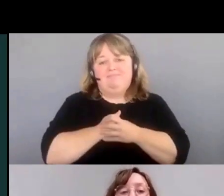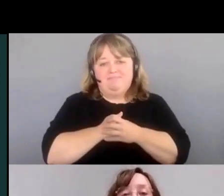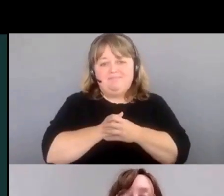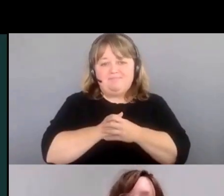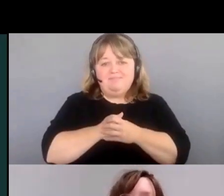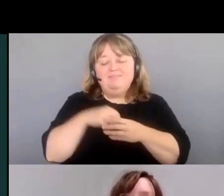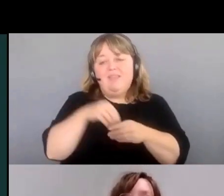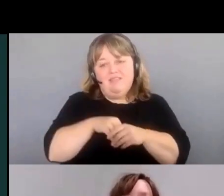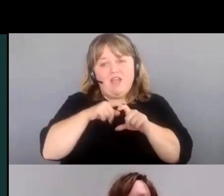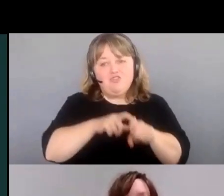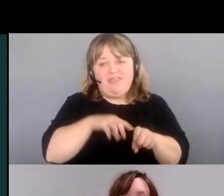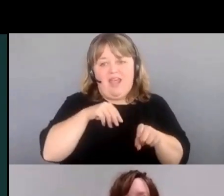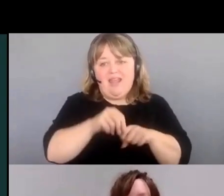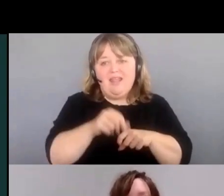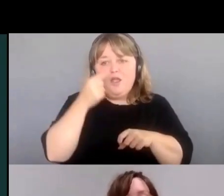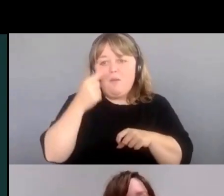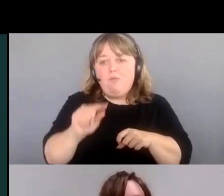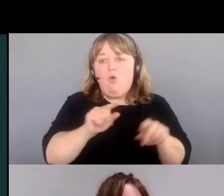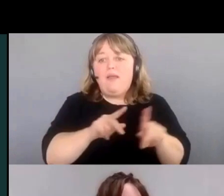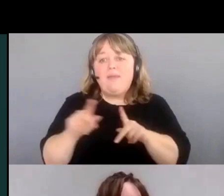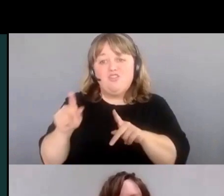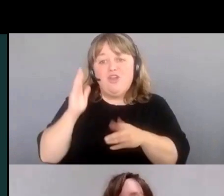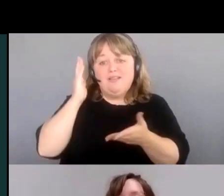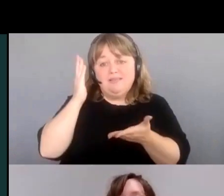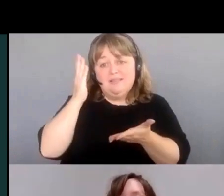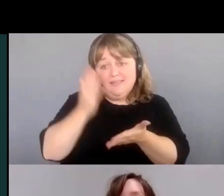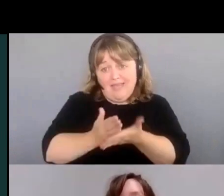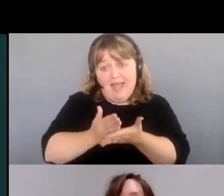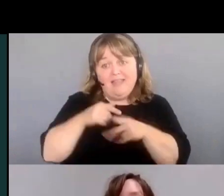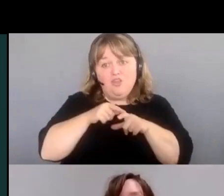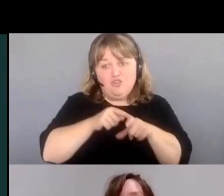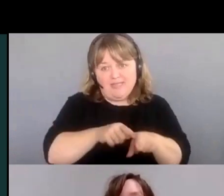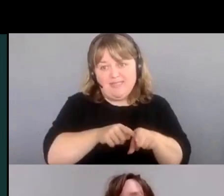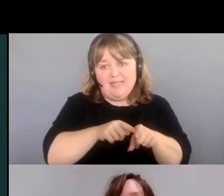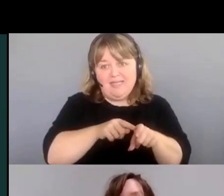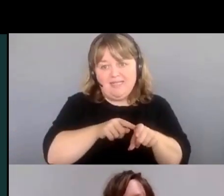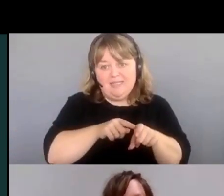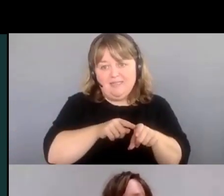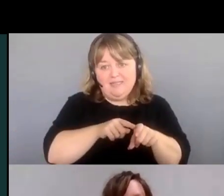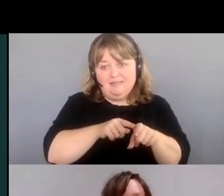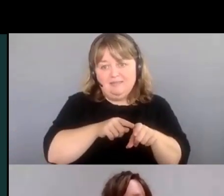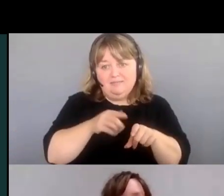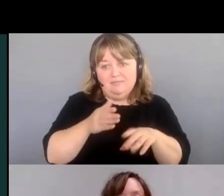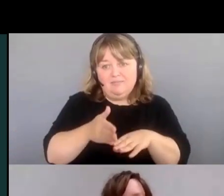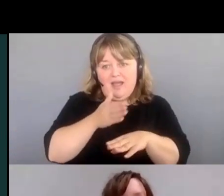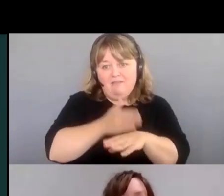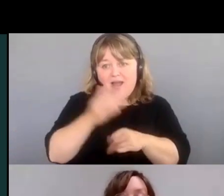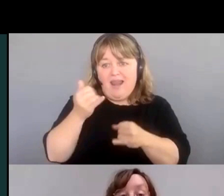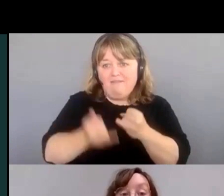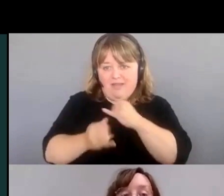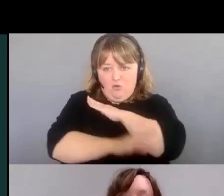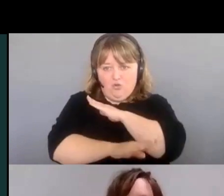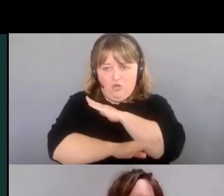dans notre jardin pour les personnes qui arrêtent de jardiner avant la fin de l'automne,